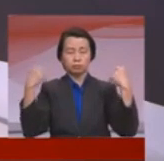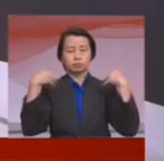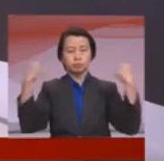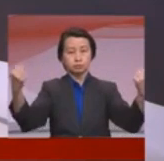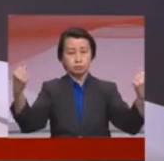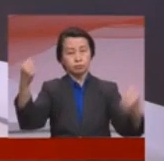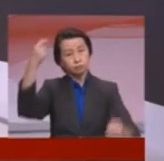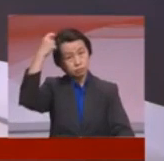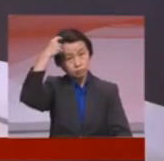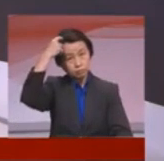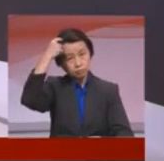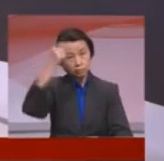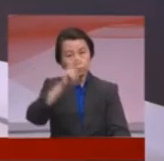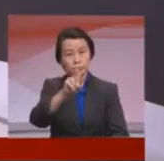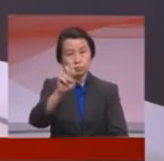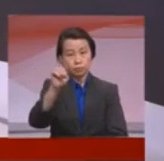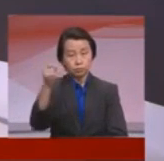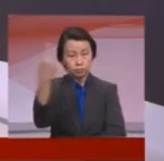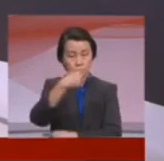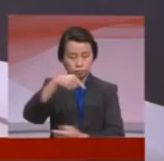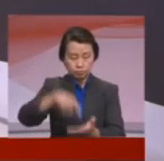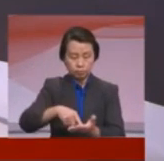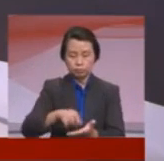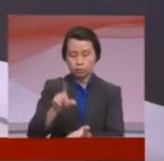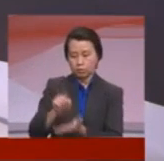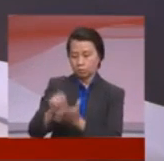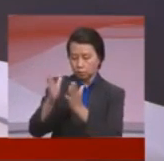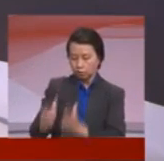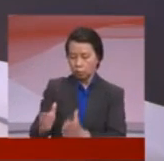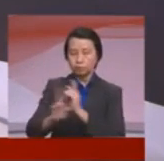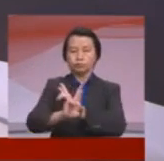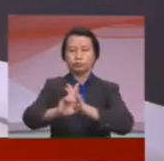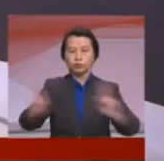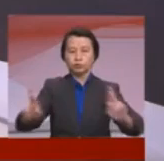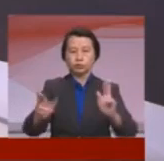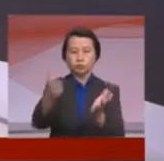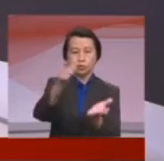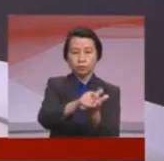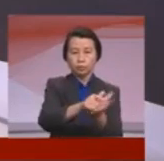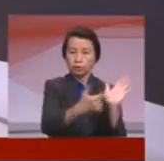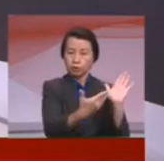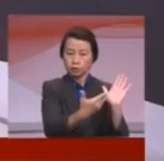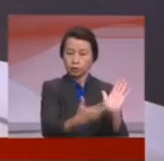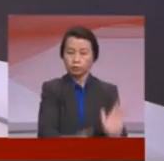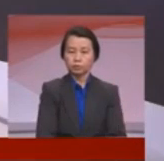Sedunia 2020 hari ini, wartawan Suhail Muhammad Noor menyediakan laporan berikut.